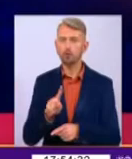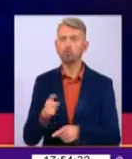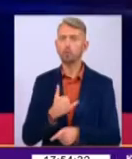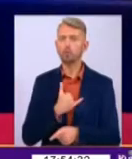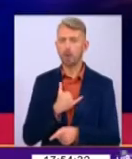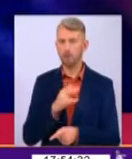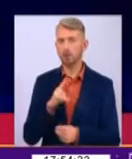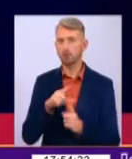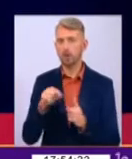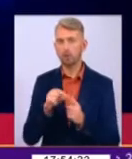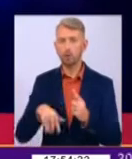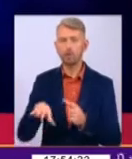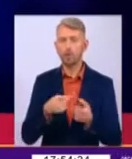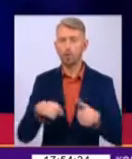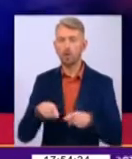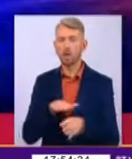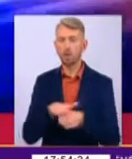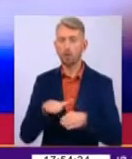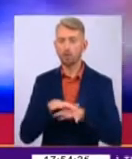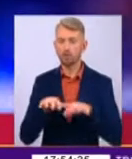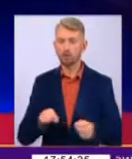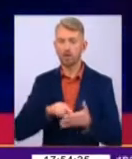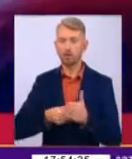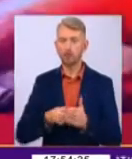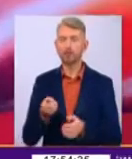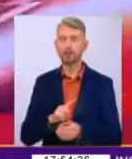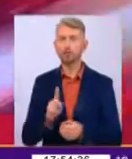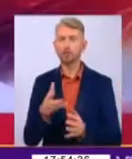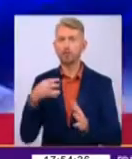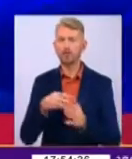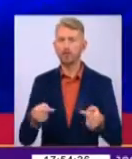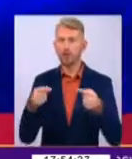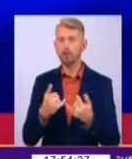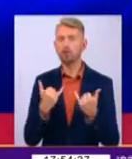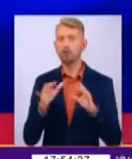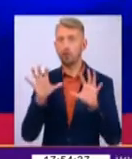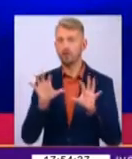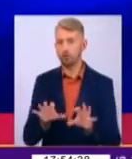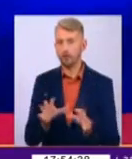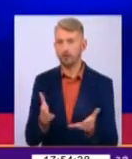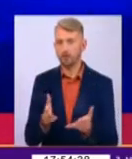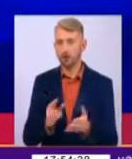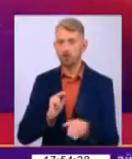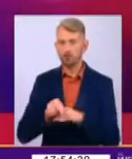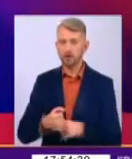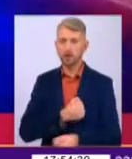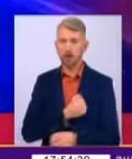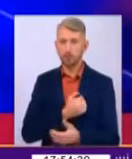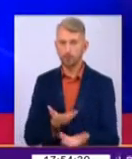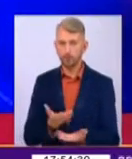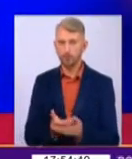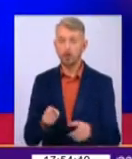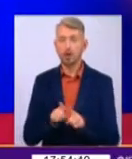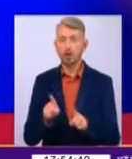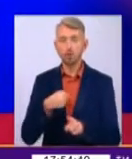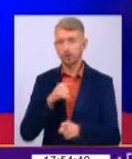як правило, всі органи виконавчої влади наполягають, що в рамках чинного законодавства, тобто через армію виходить. Так що